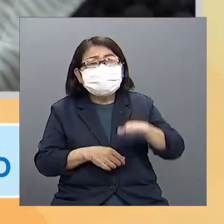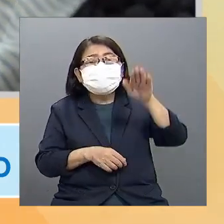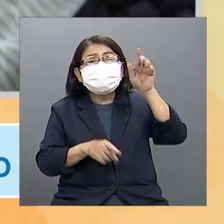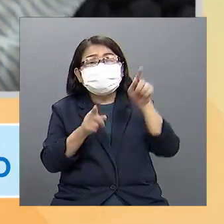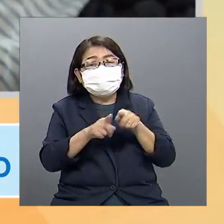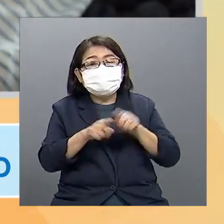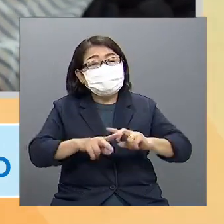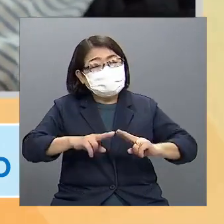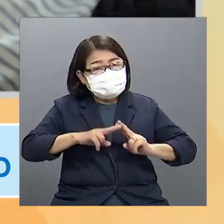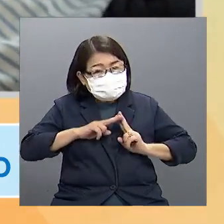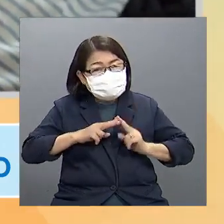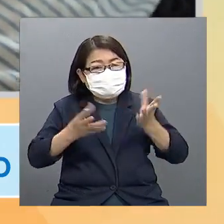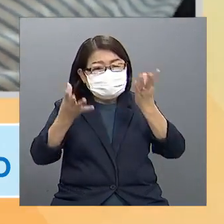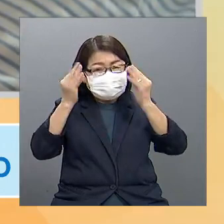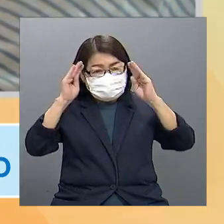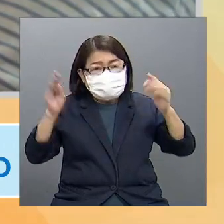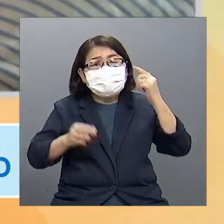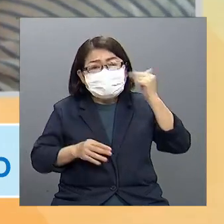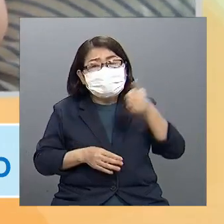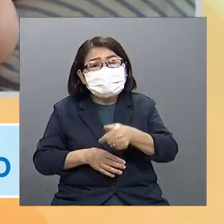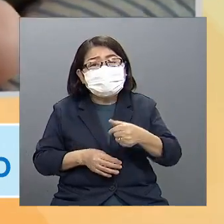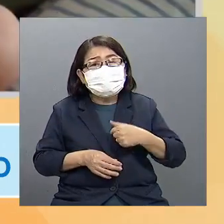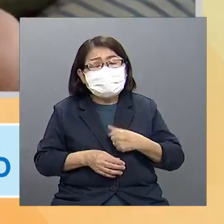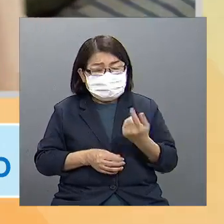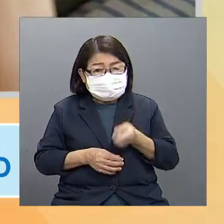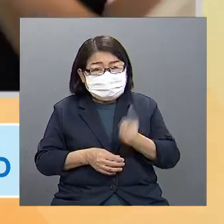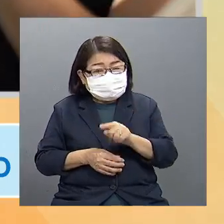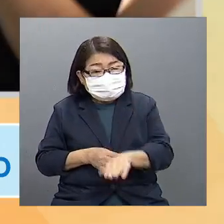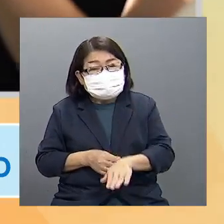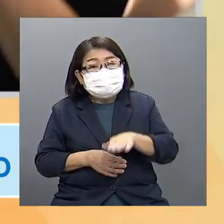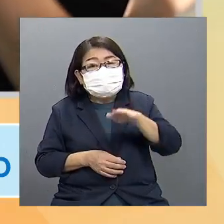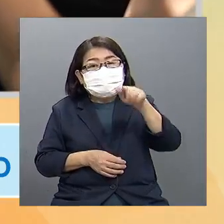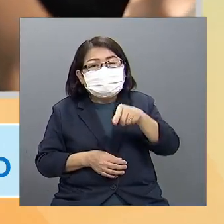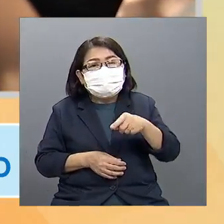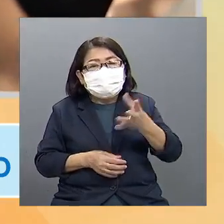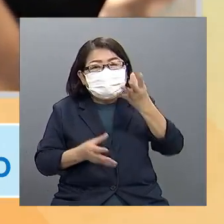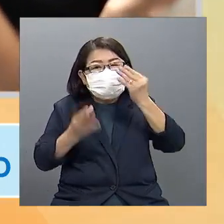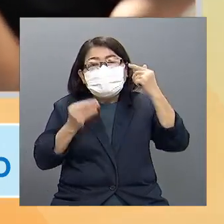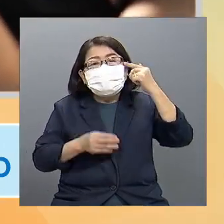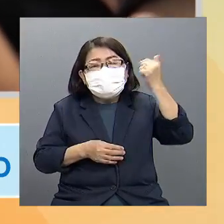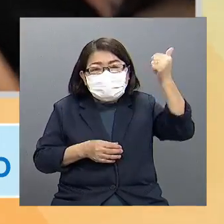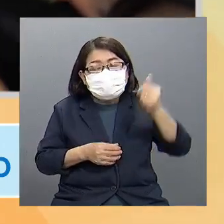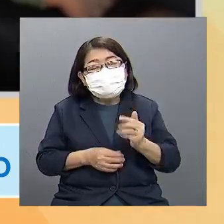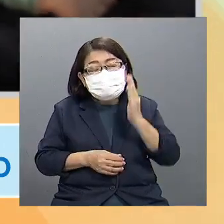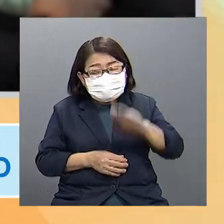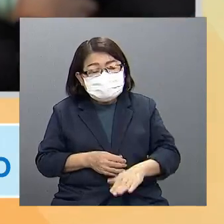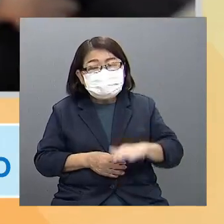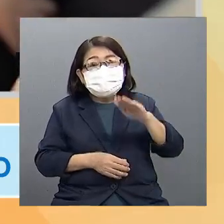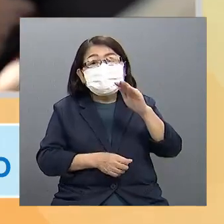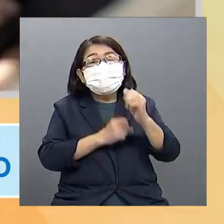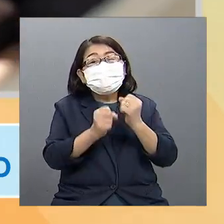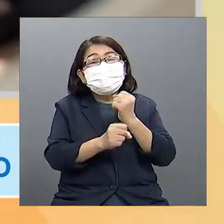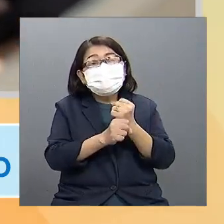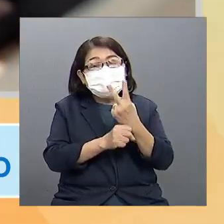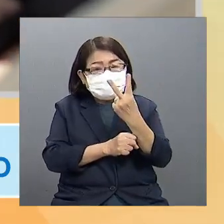รู้จากการที่เขาเป็นเด็กเล็กแล้วมาเริ่มเป็นเด็กที่โตขึ้นตอน2ขวบเขาเริ่มถูกฝึกเข้าห้องน้ำเขาเ